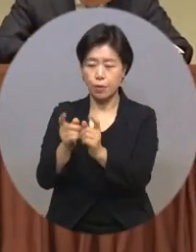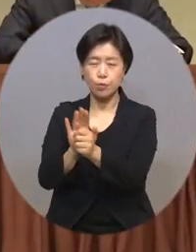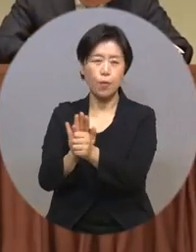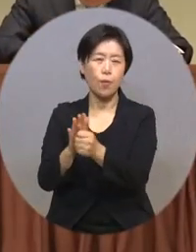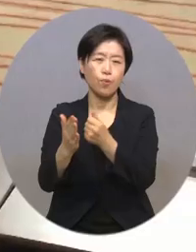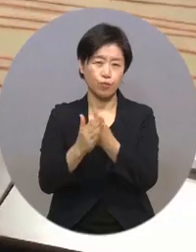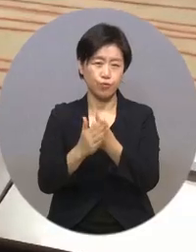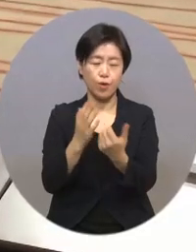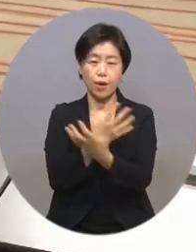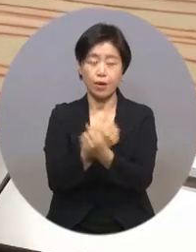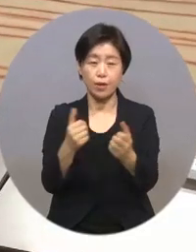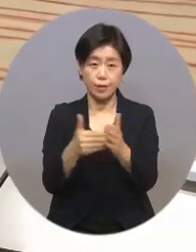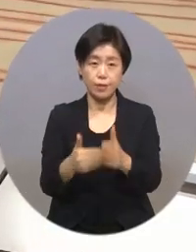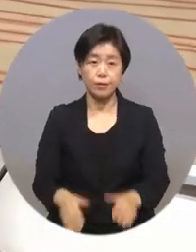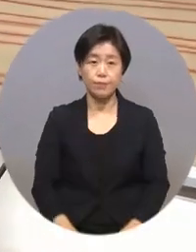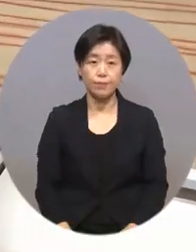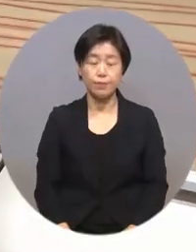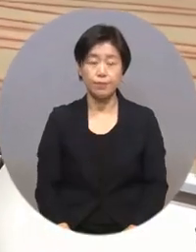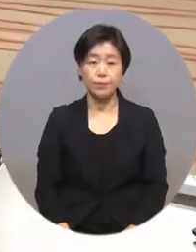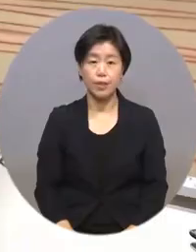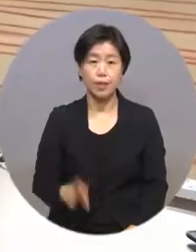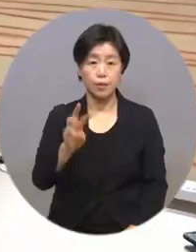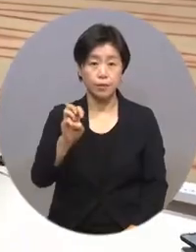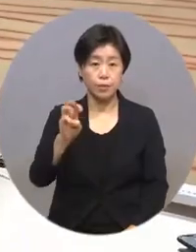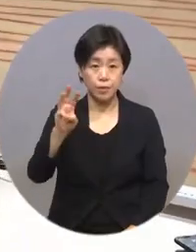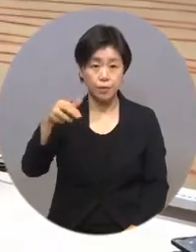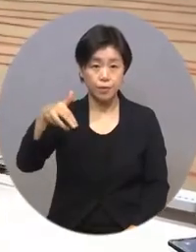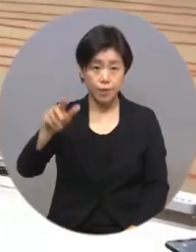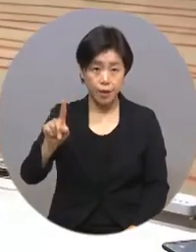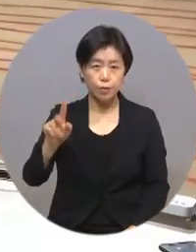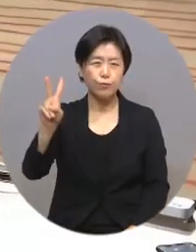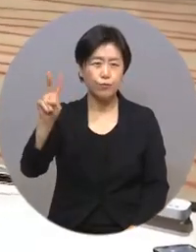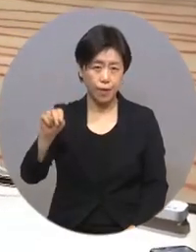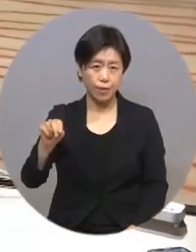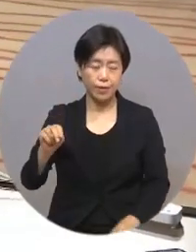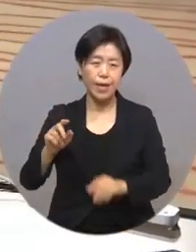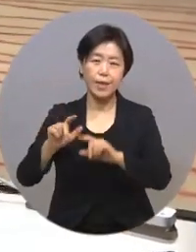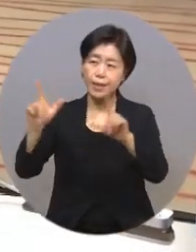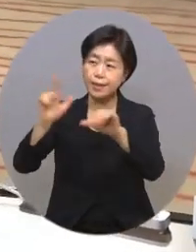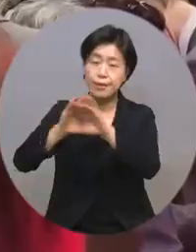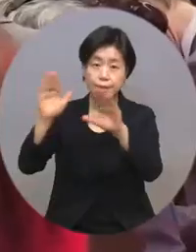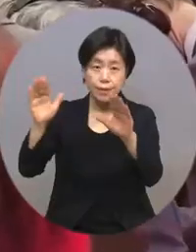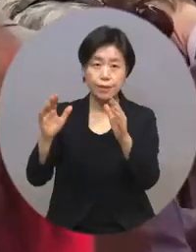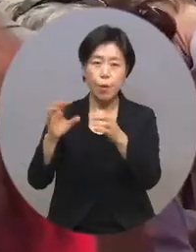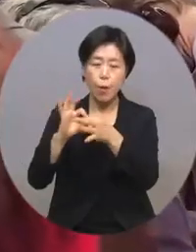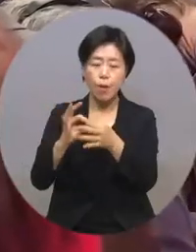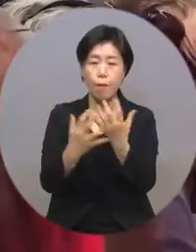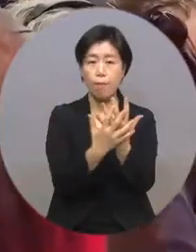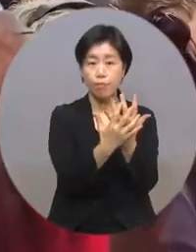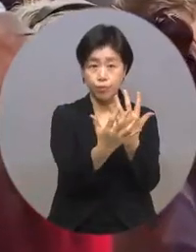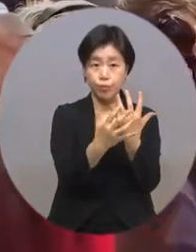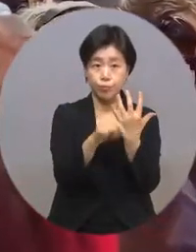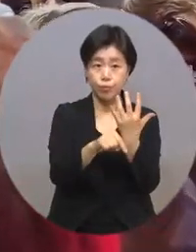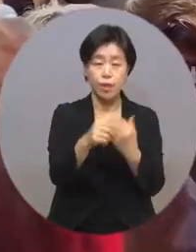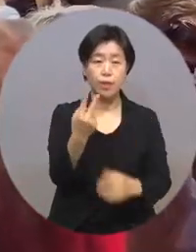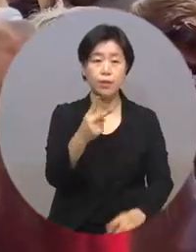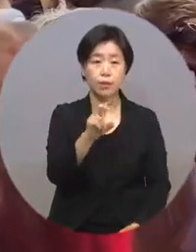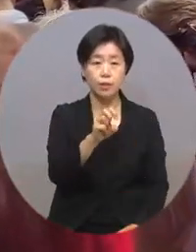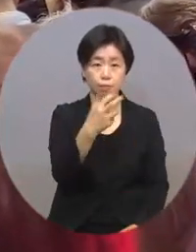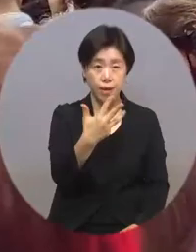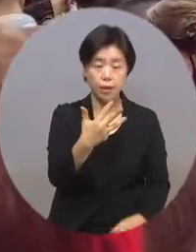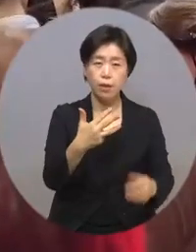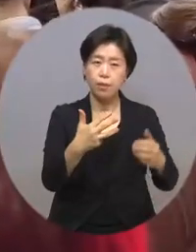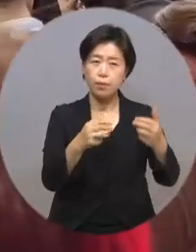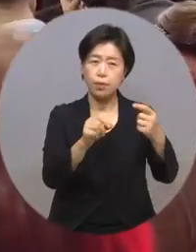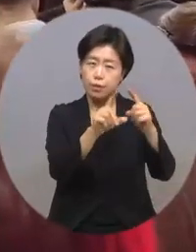협약의 체결했습니다 이번 제33차 UN기구 변화 협약 당사국 총회는 2028년 11월 개최